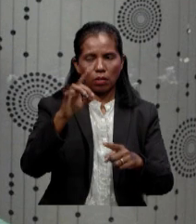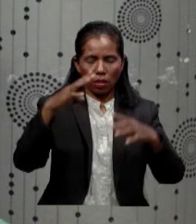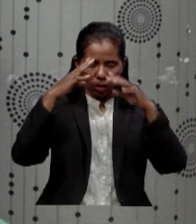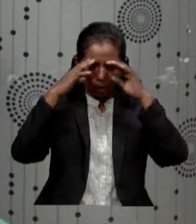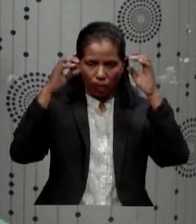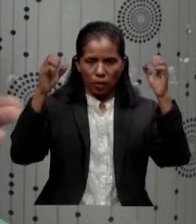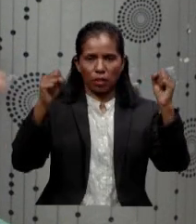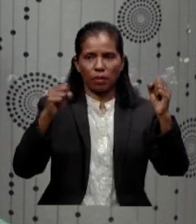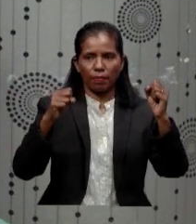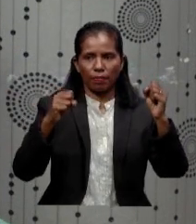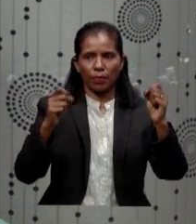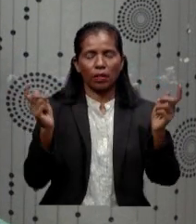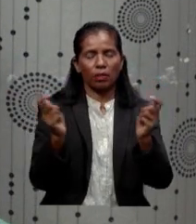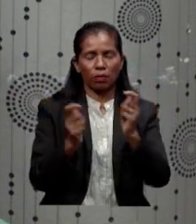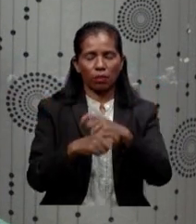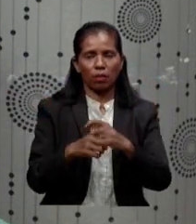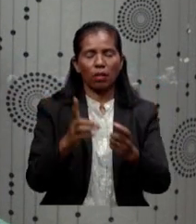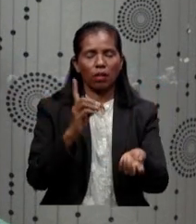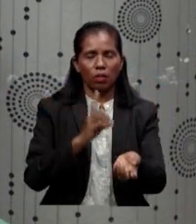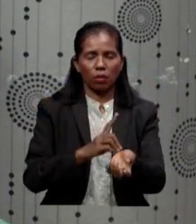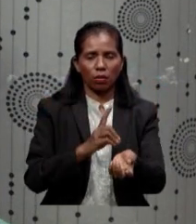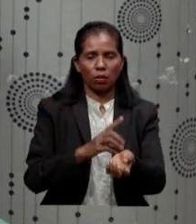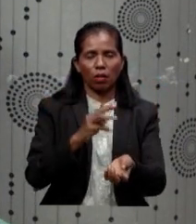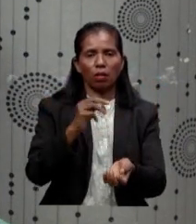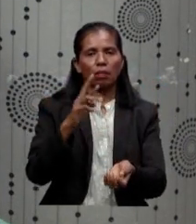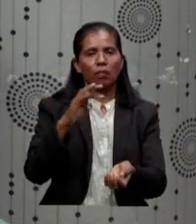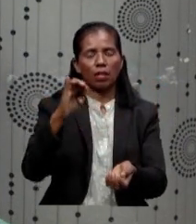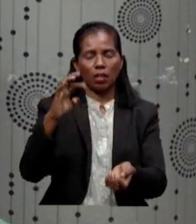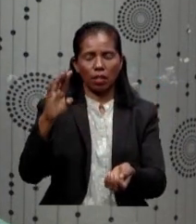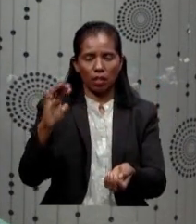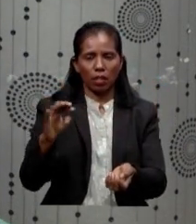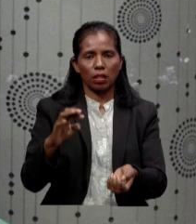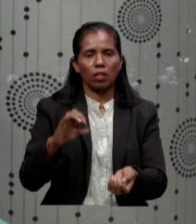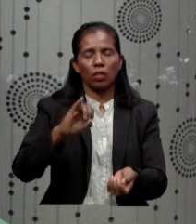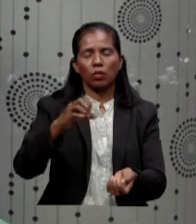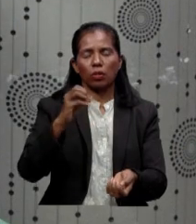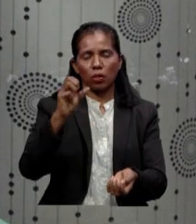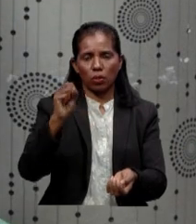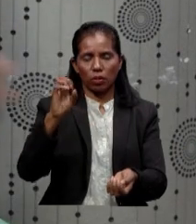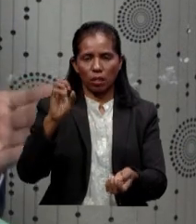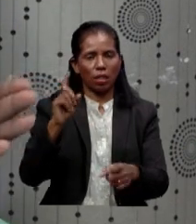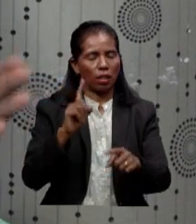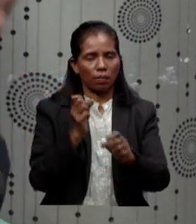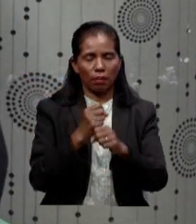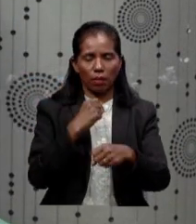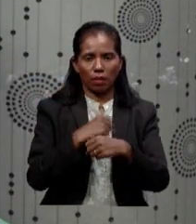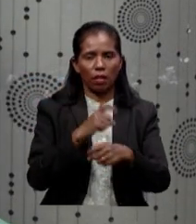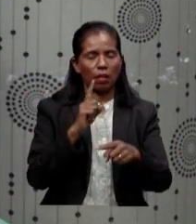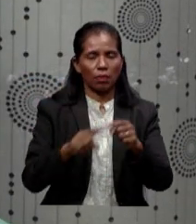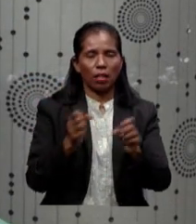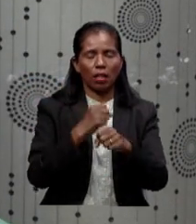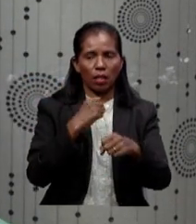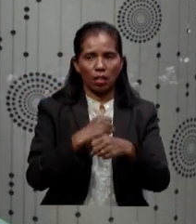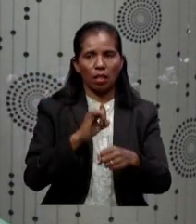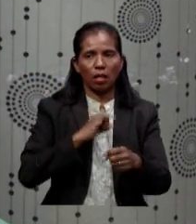presidente troca doutor mari senhor Zé Luis la bele halo botira ta hahu ne tempo halo botira foi hahu taman